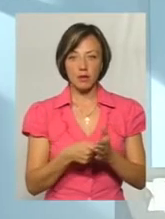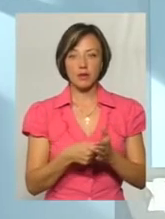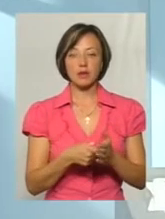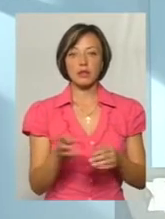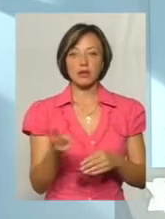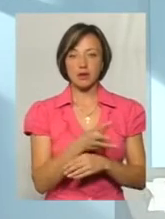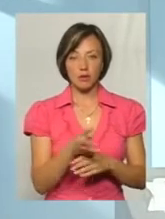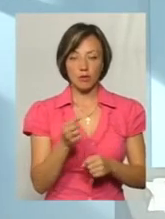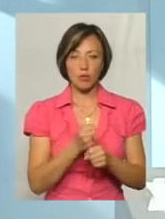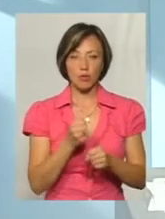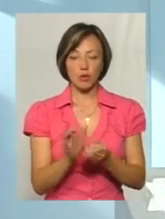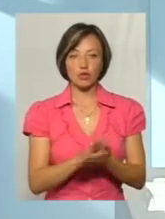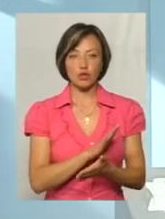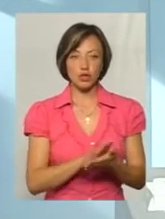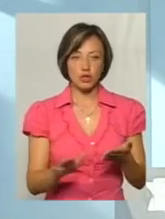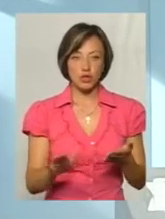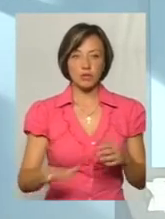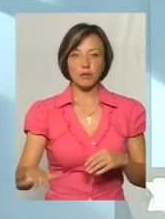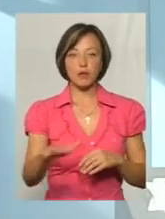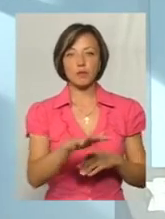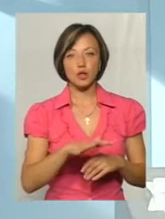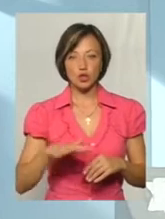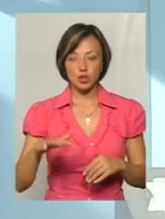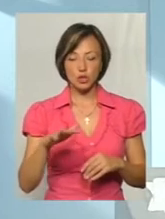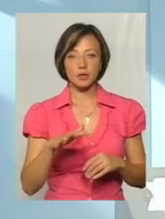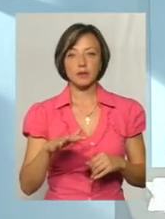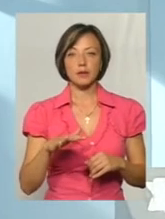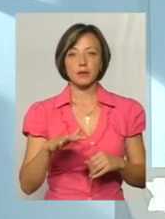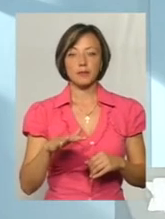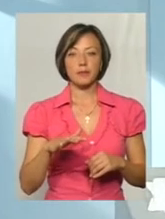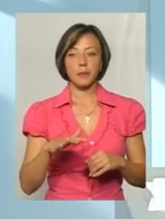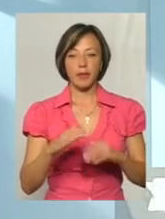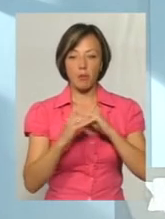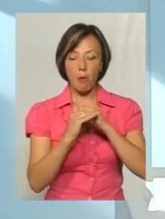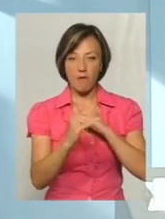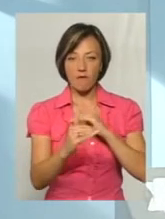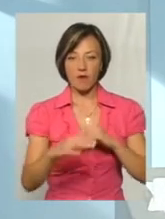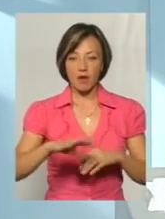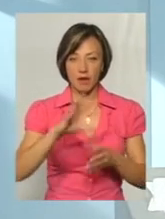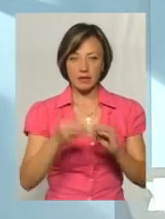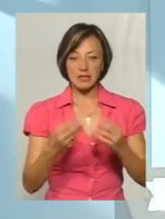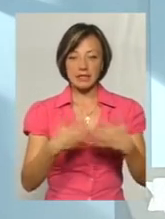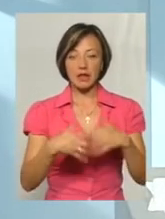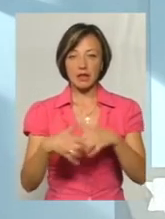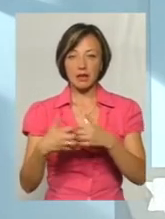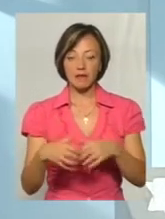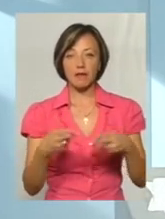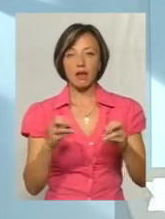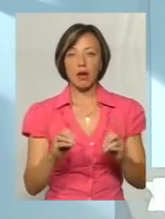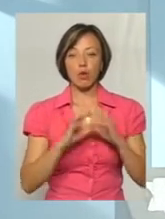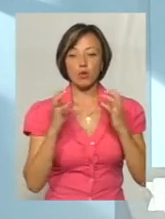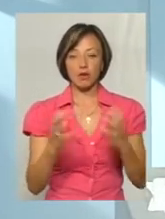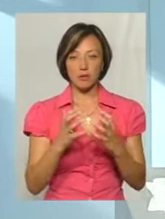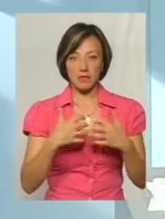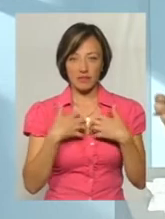дератизація, очищення приміщень, поверхонь, станків, де утримувалися тварини,